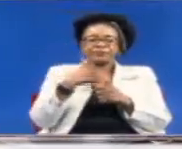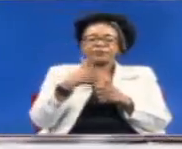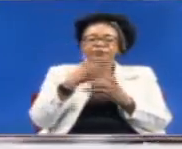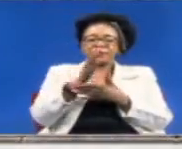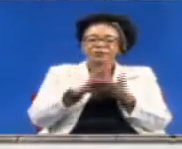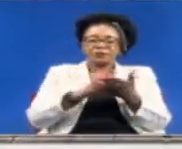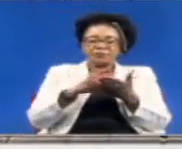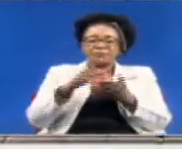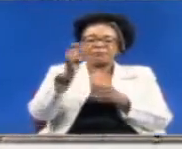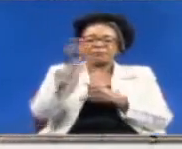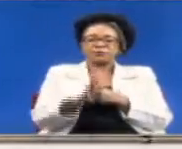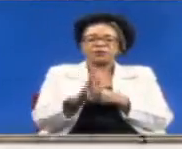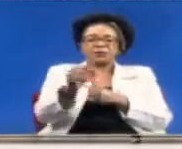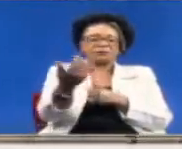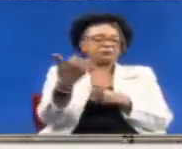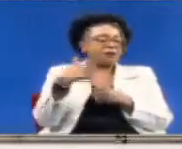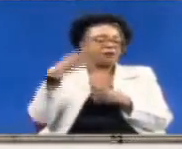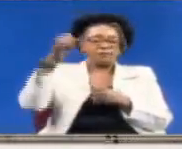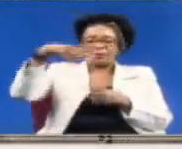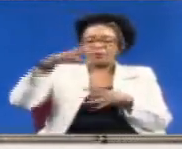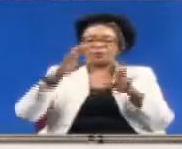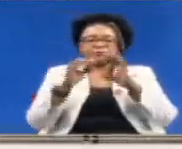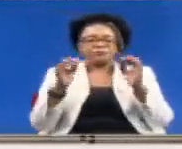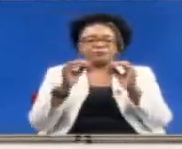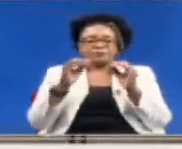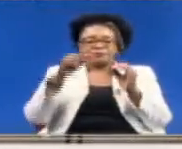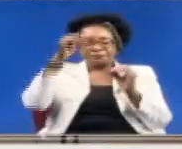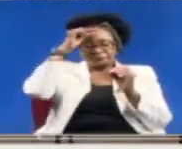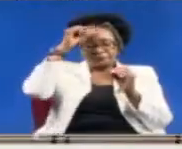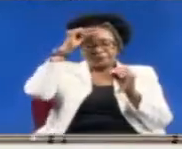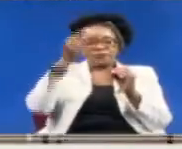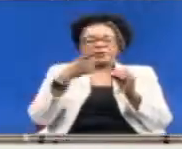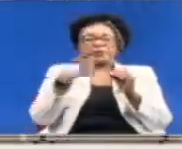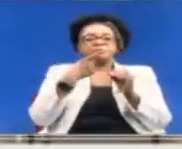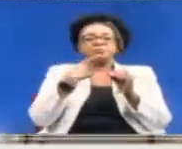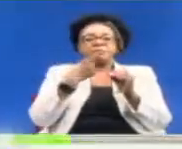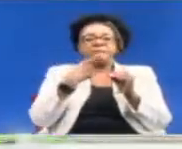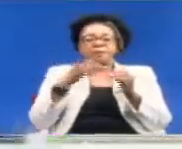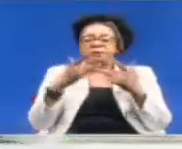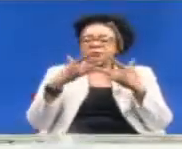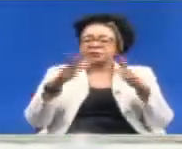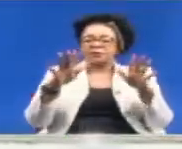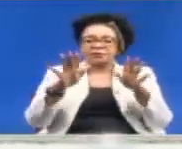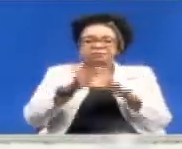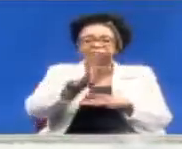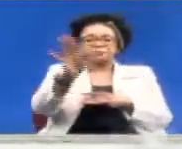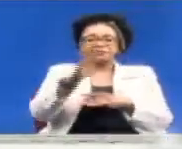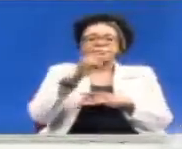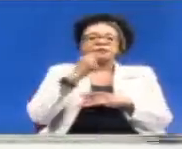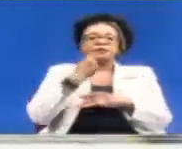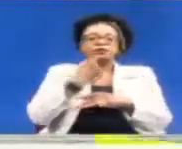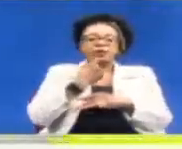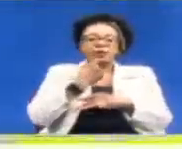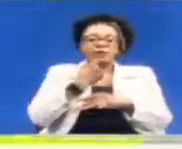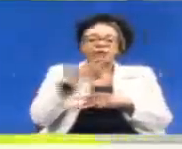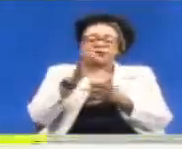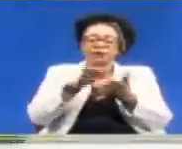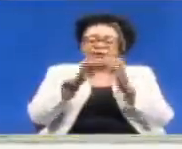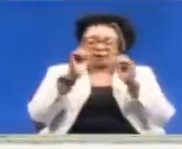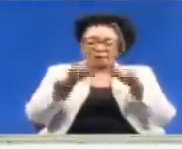gizani. Aidha, serikali inasema kuwa imetuma wahandisi katika mfumo wa ziwa Turkana ili kubaini